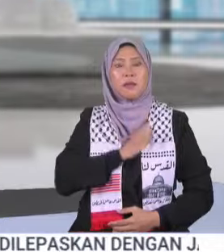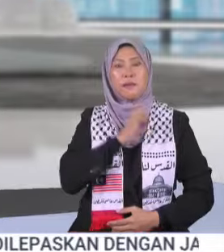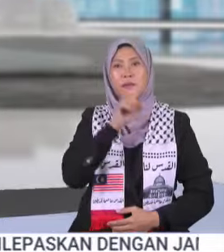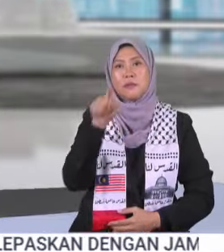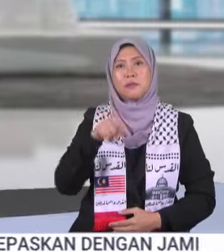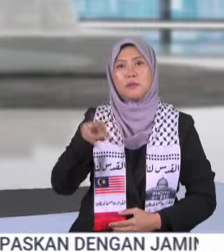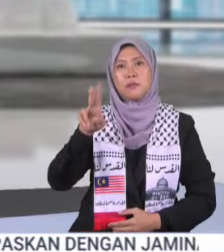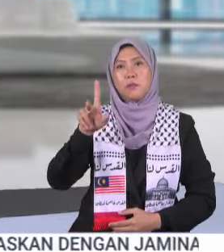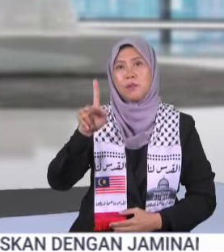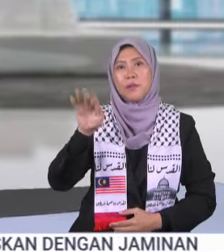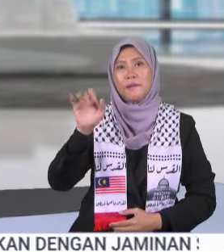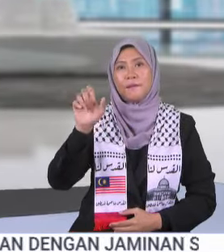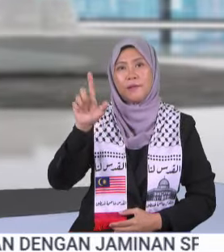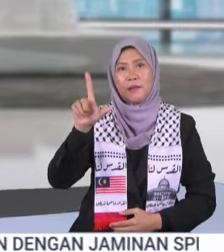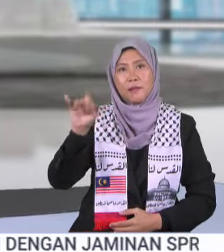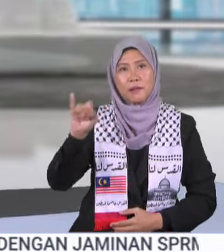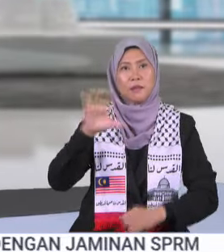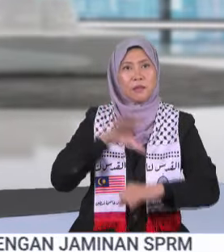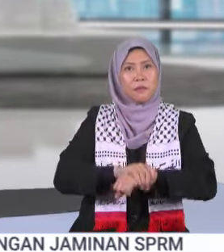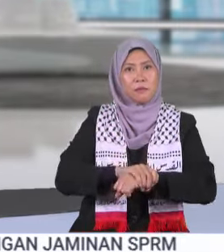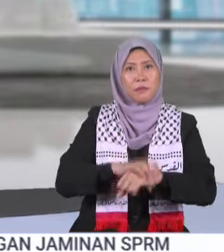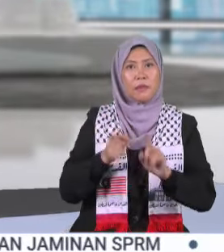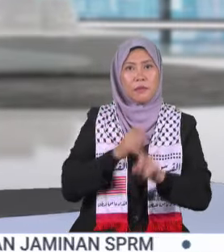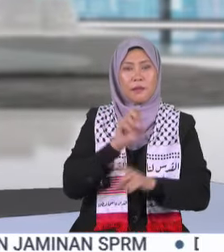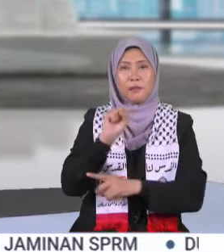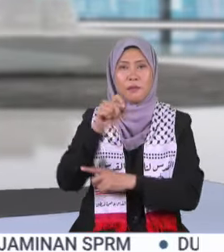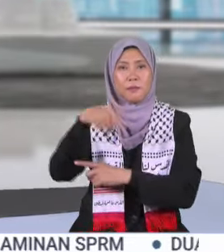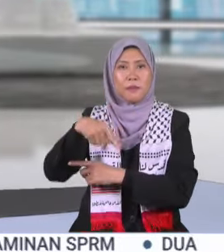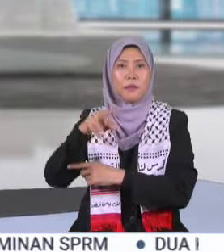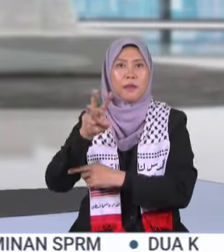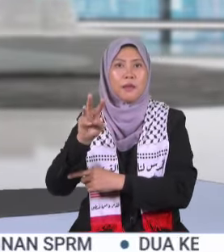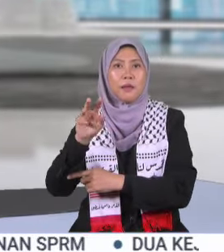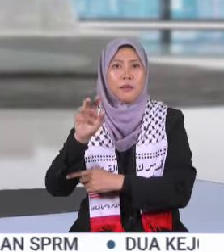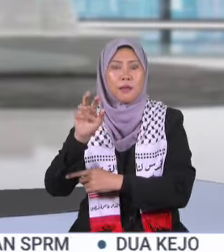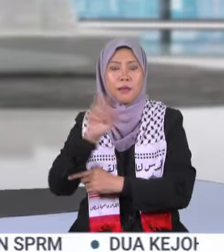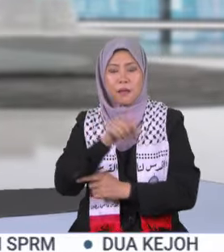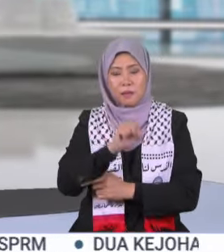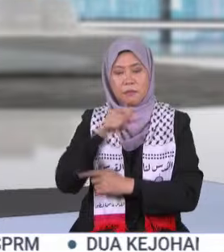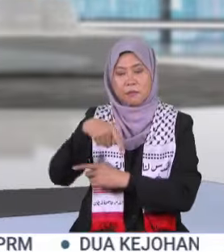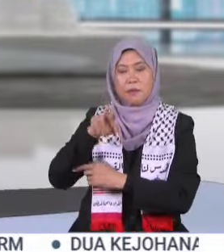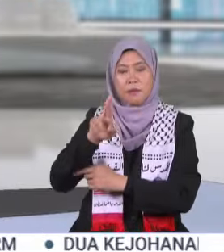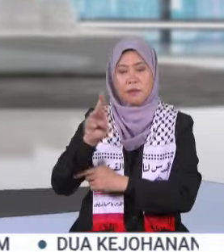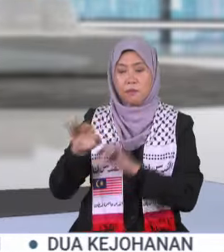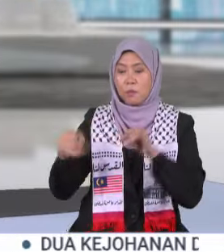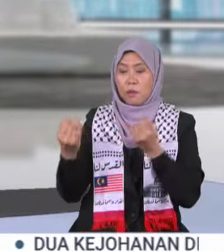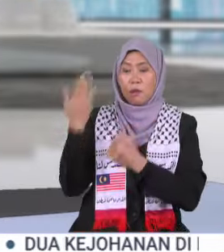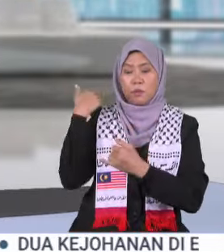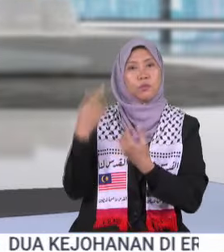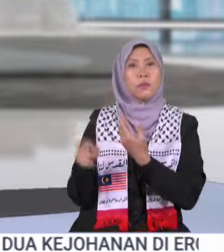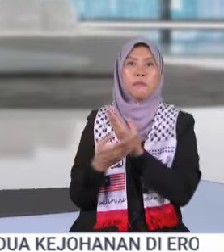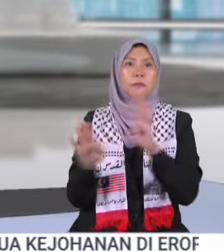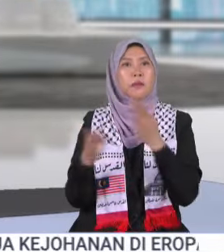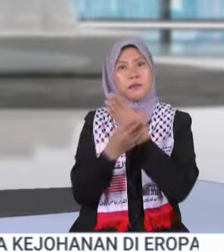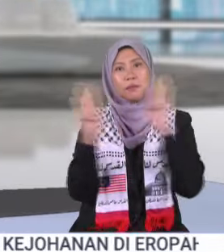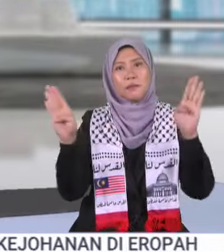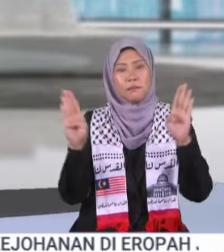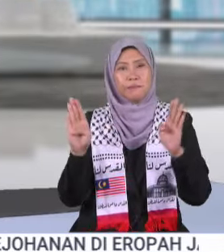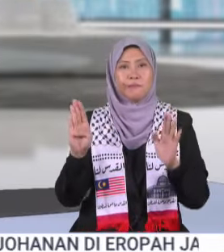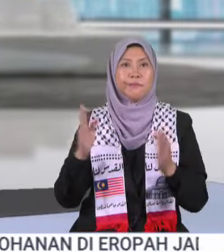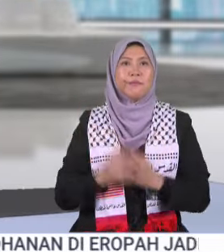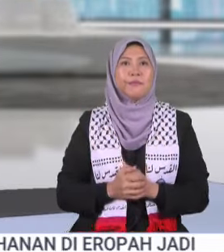Zulkifli Cik Harun yang direman suruhanjaya pgahan rasuah Malaysia sprm jumaat lalu telah dilepaskan dengan jaminan